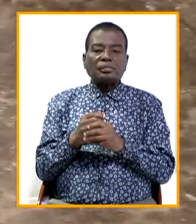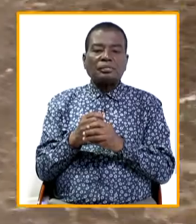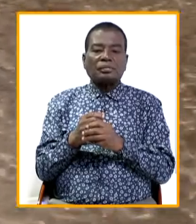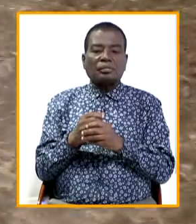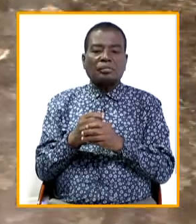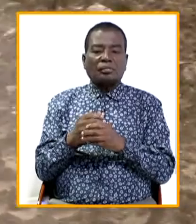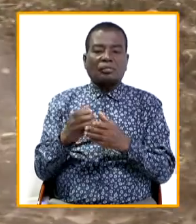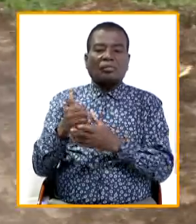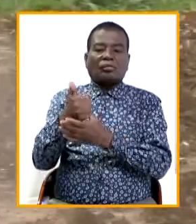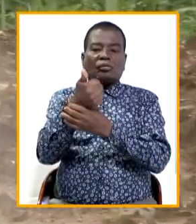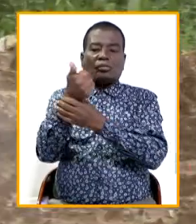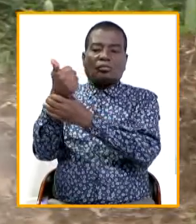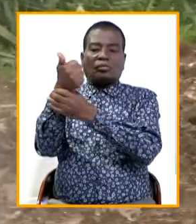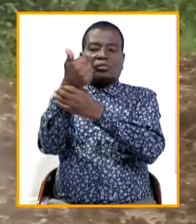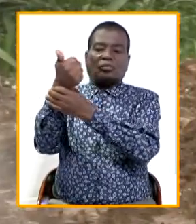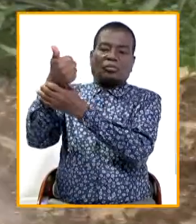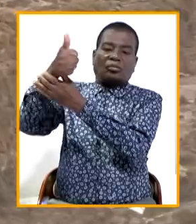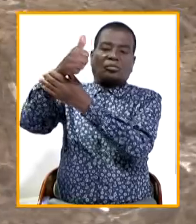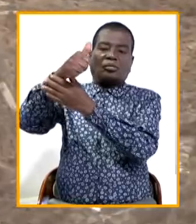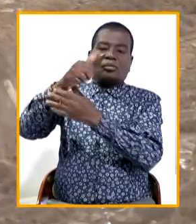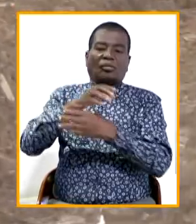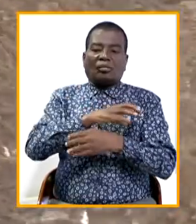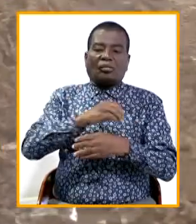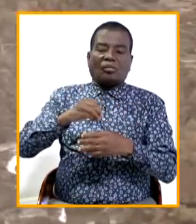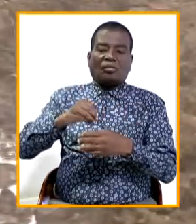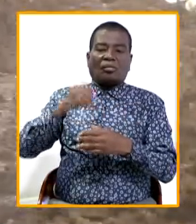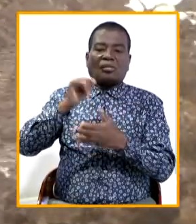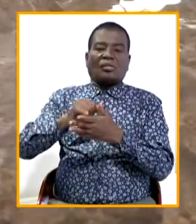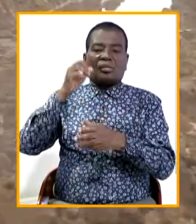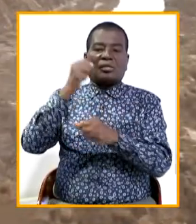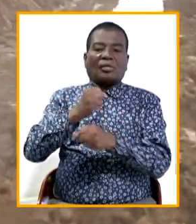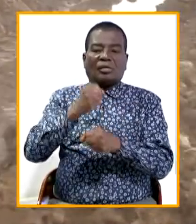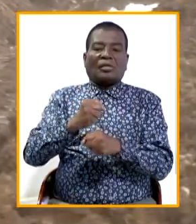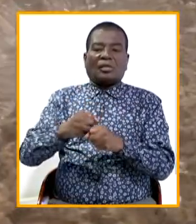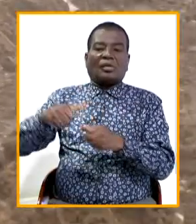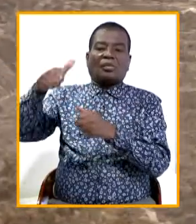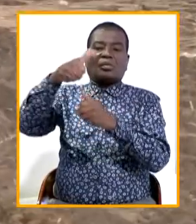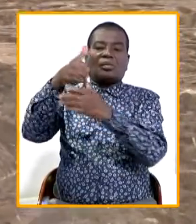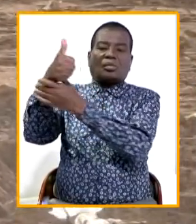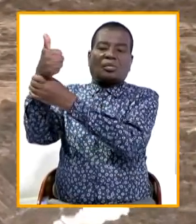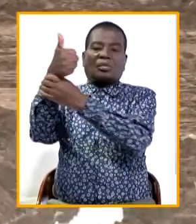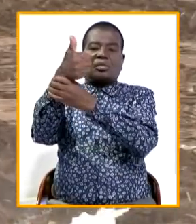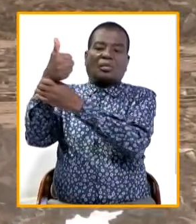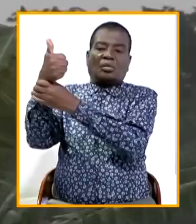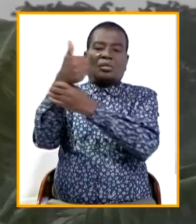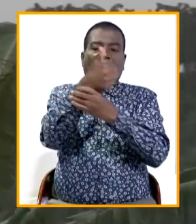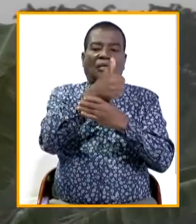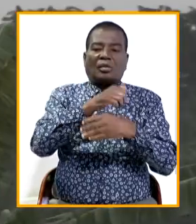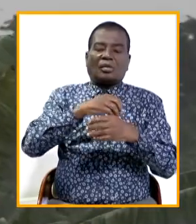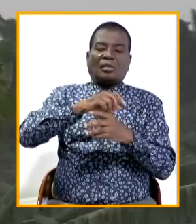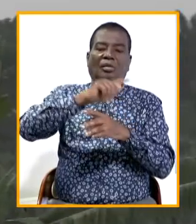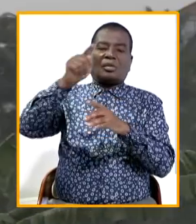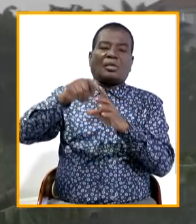Tenue aux encablures de l'université Félix Houphouët-Boigny de Cocody, cette opération de pulvérisation d'insecticides par drone